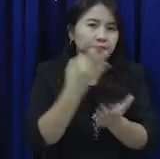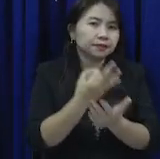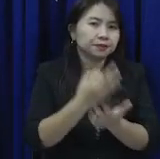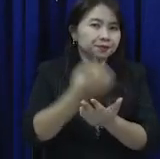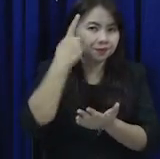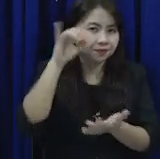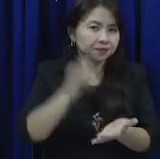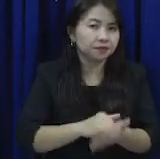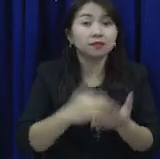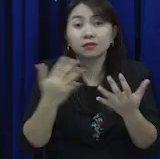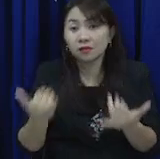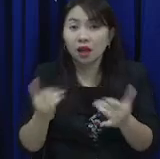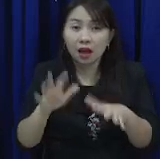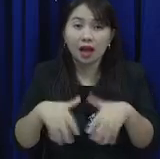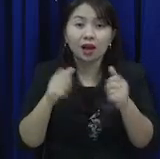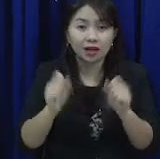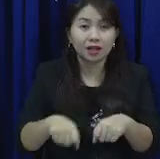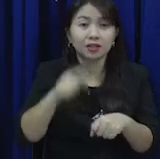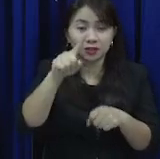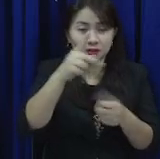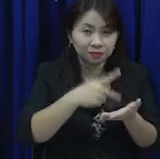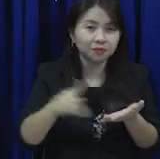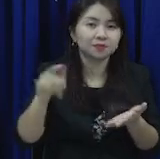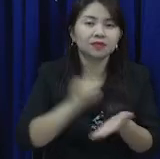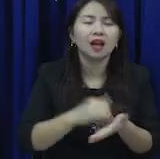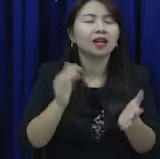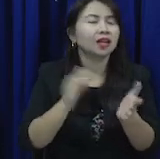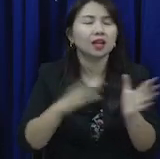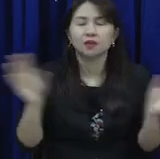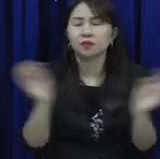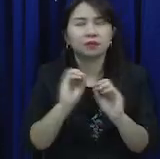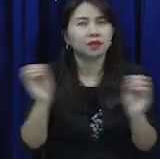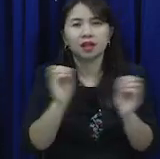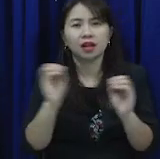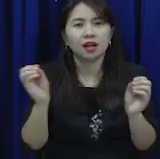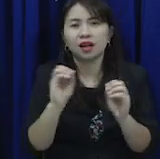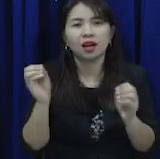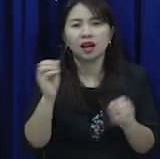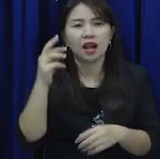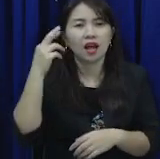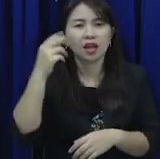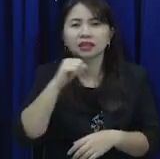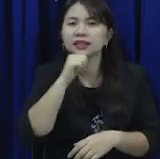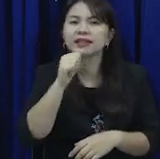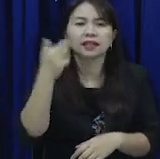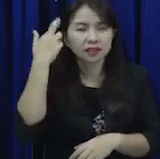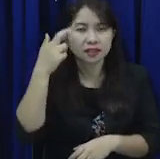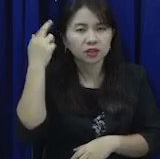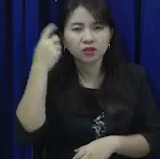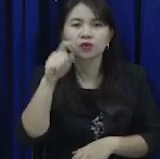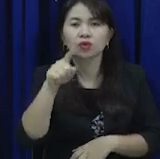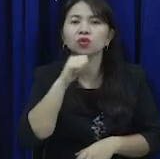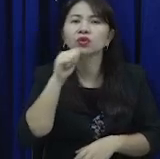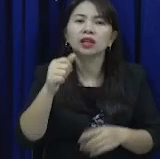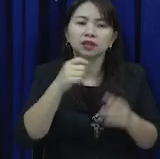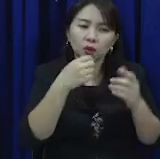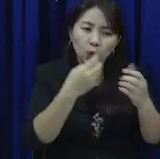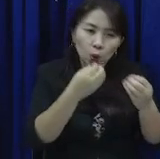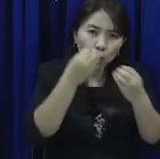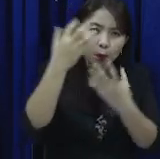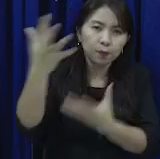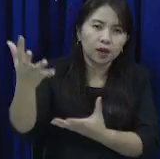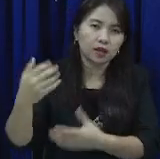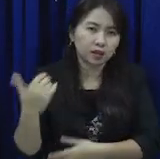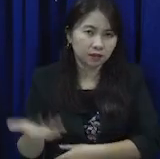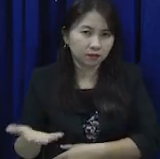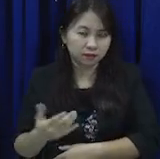kaya you see alam natin na walang excuse that's the truth young people Alam niyong walang excuse Kaya